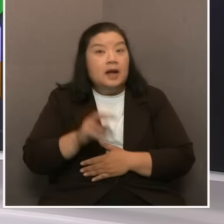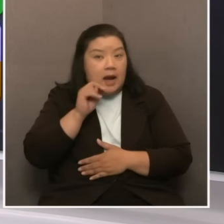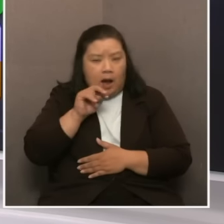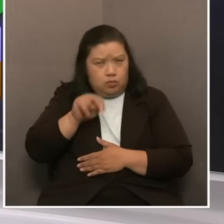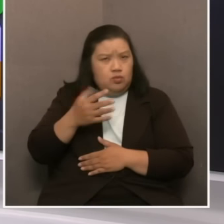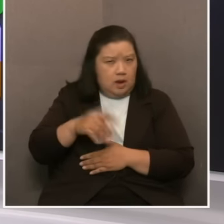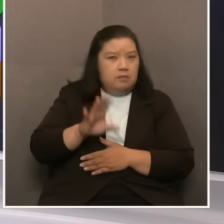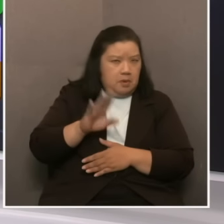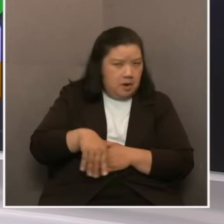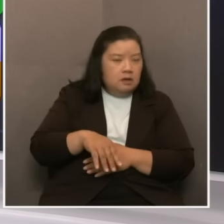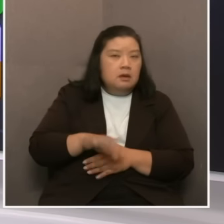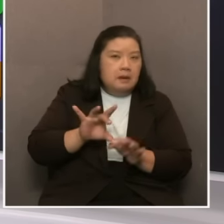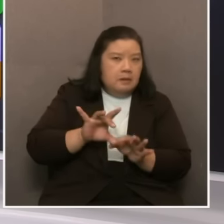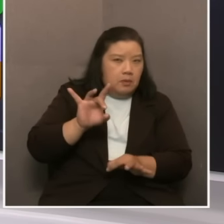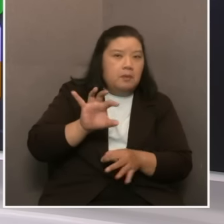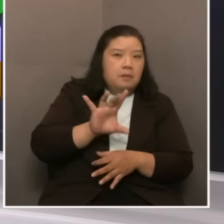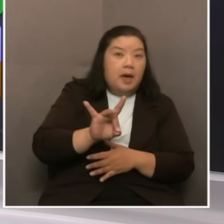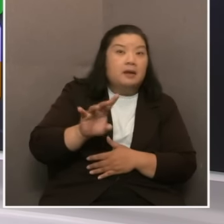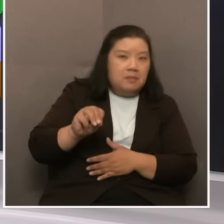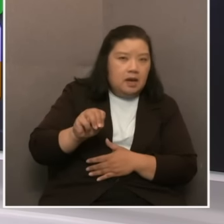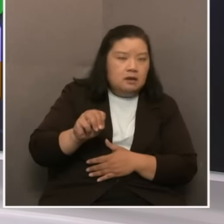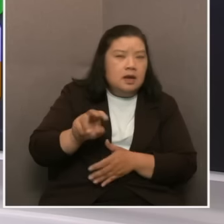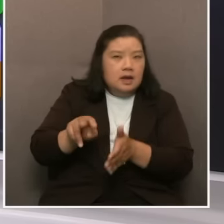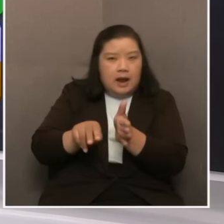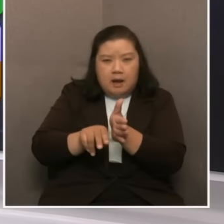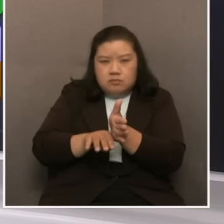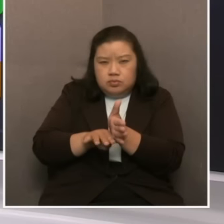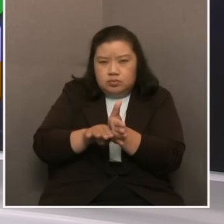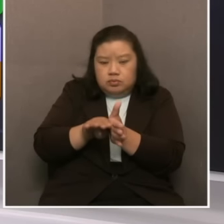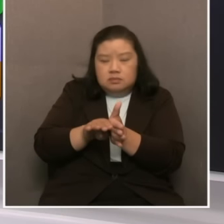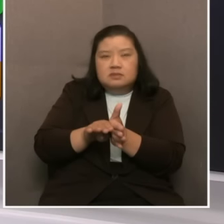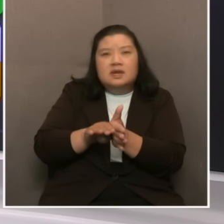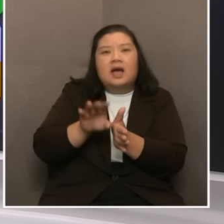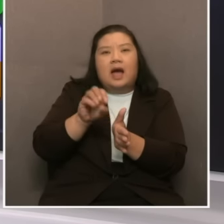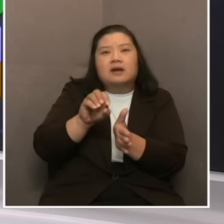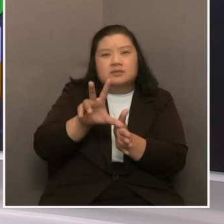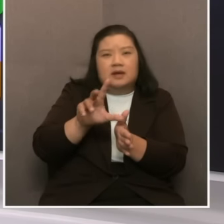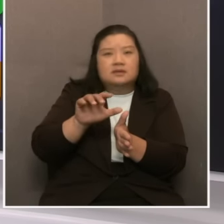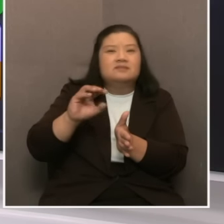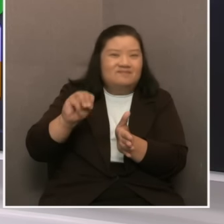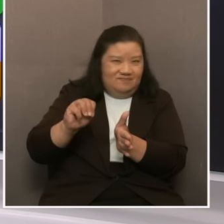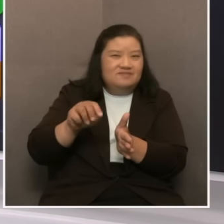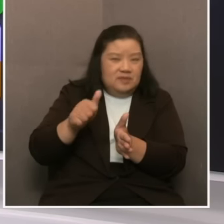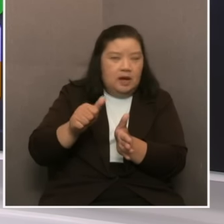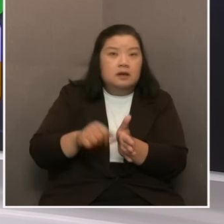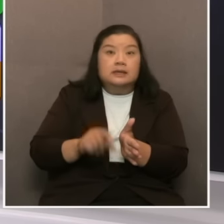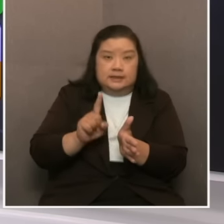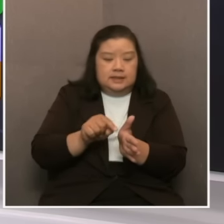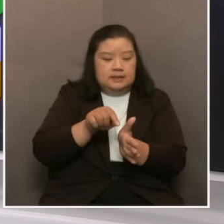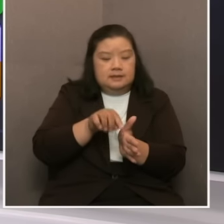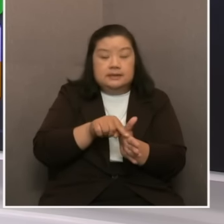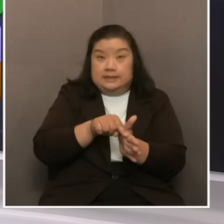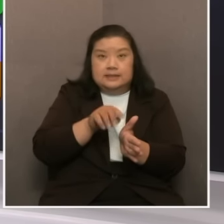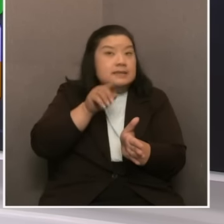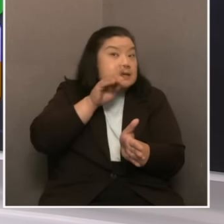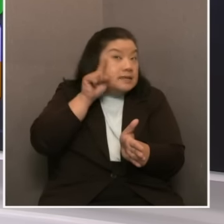8 เมตร 7 เมรต่ำกวาตะลิงอยู่ที่ประมาณ 3 เมตร 53 เมตรระดับของตะหิ่งอยู่ที่ 11 เม